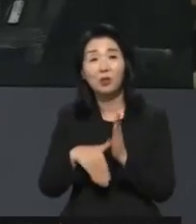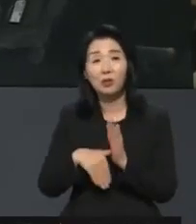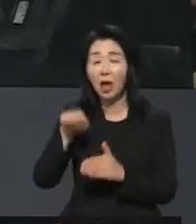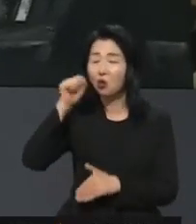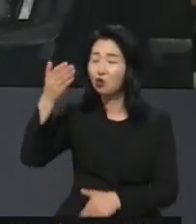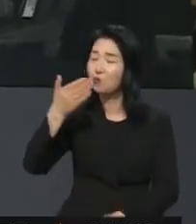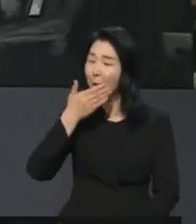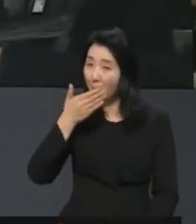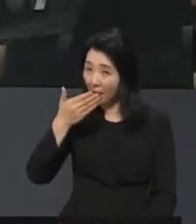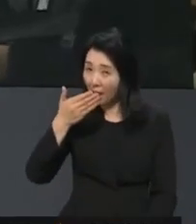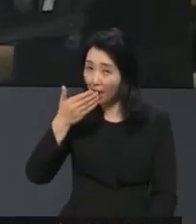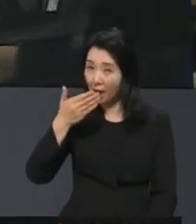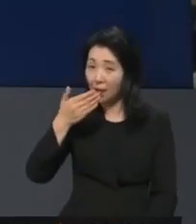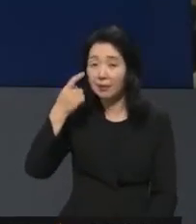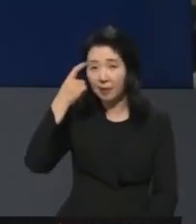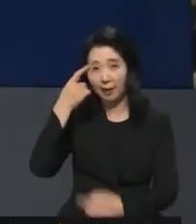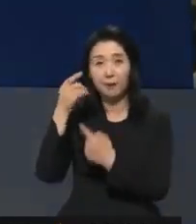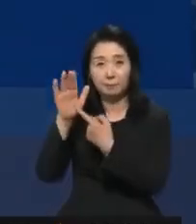가능성을 시사했는데요.